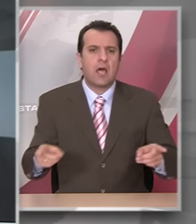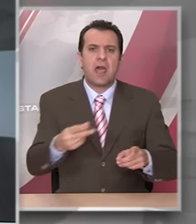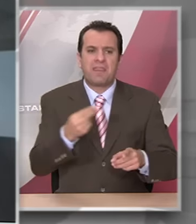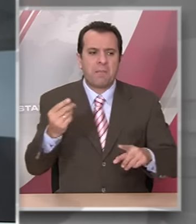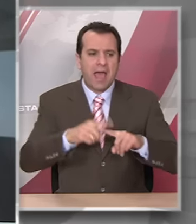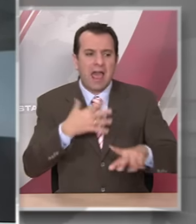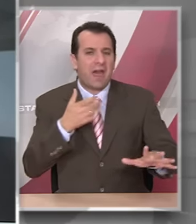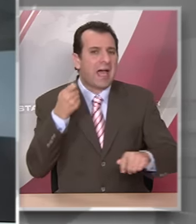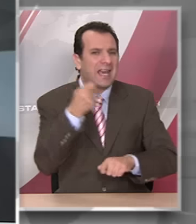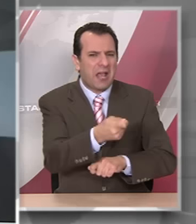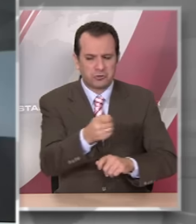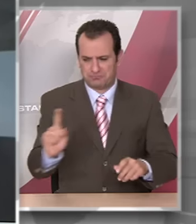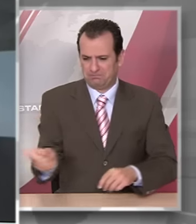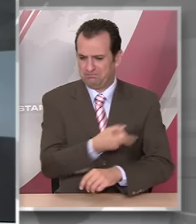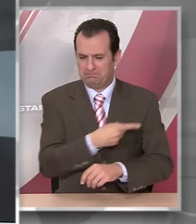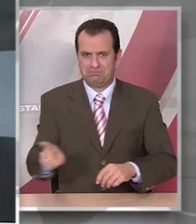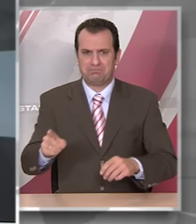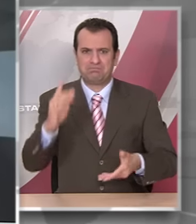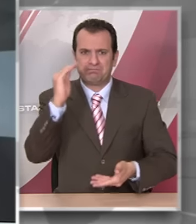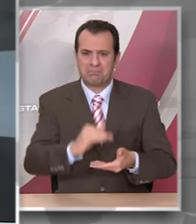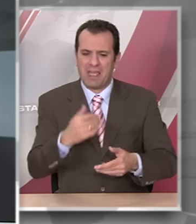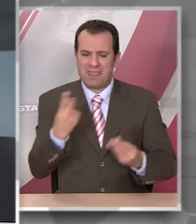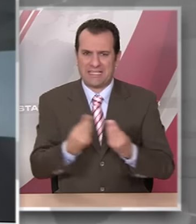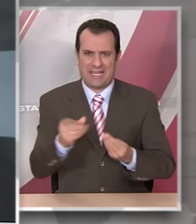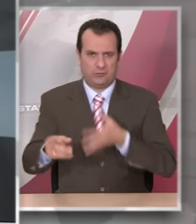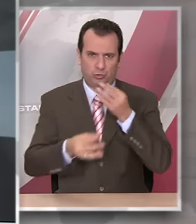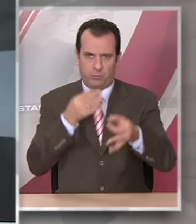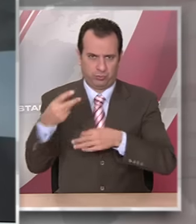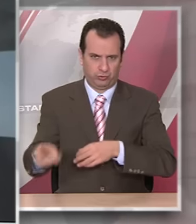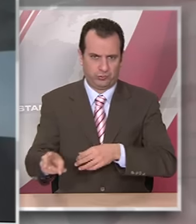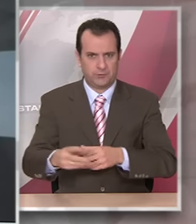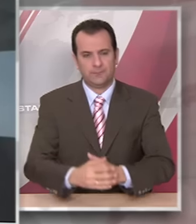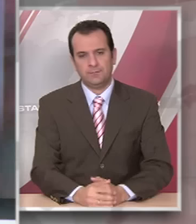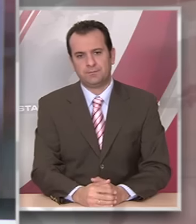ελληνικό χρέος για την ελάφρυνσή του. Σε ευχαριστούμε, Μαρία Παπά.